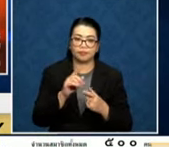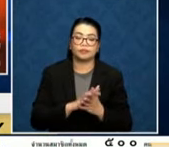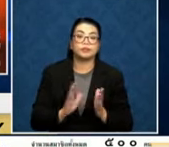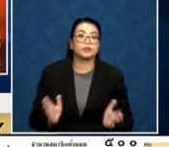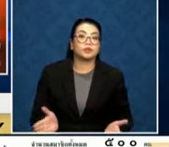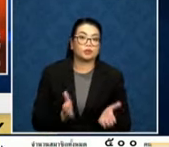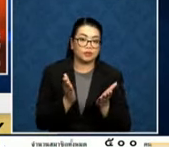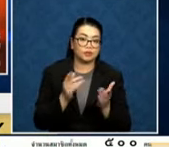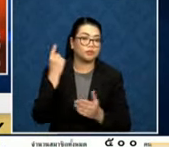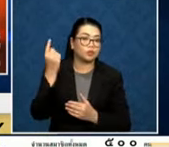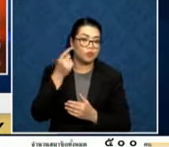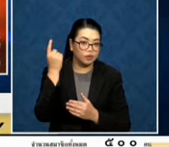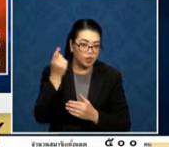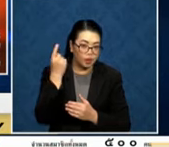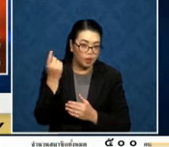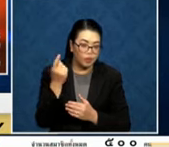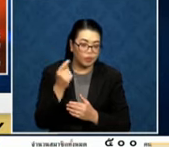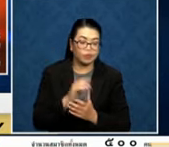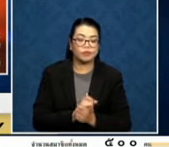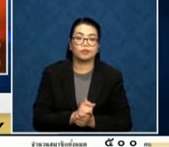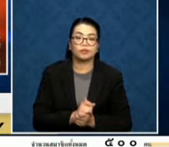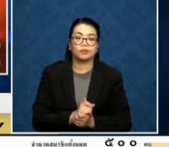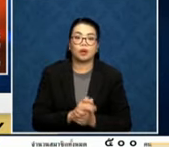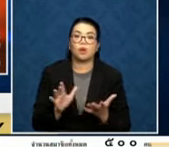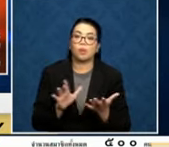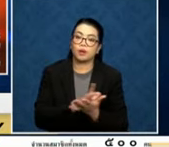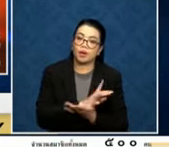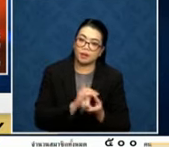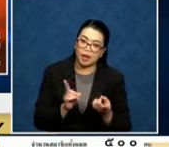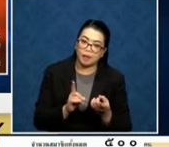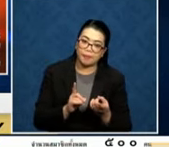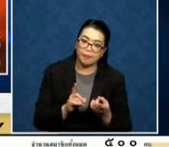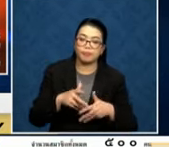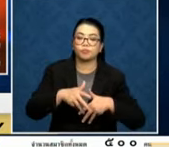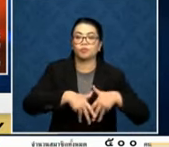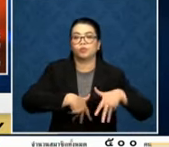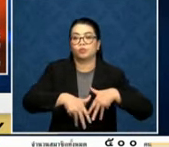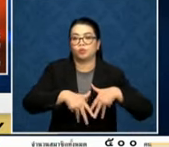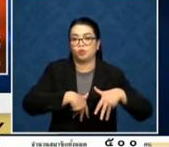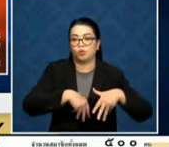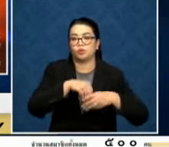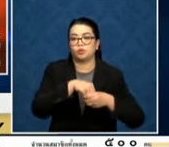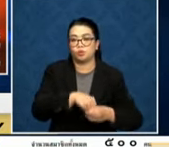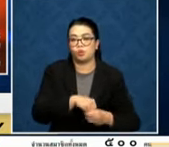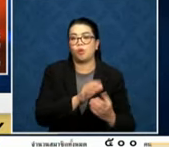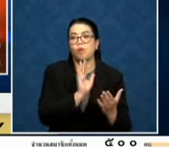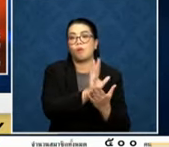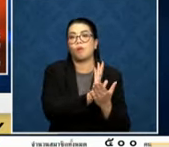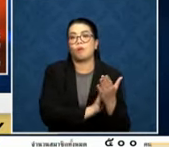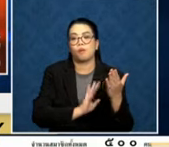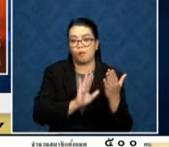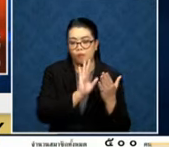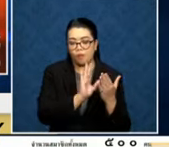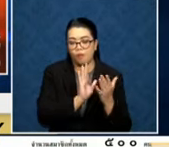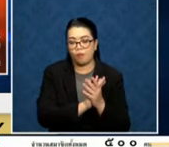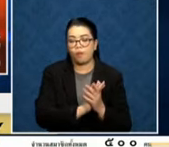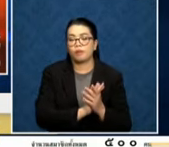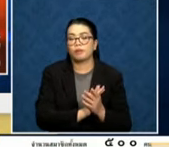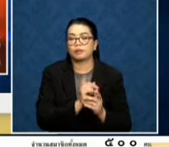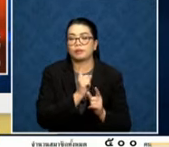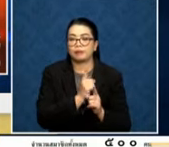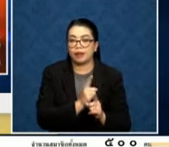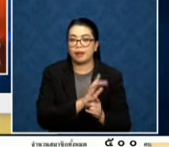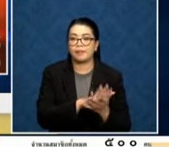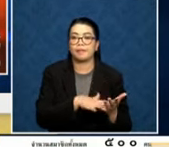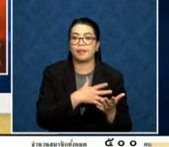ส่งเสริมการท่องเที่ยวเชิงสร้างสรรค์ครับและวัฒนธรรมที่เป็นพื้นที่ในพื้นที่พิเศษนะครับได้รับการพัฒนาตามแนว